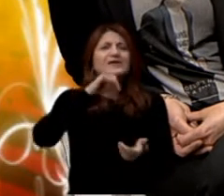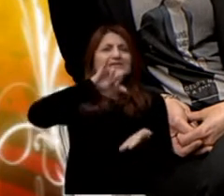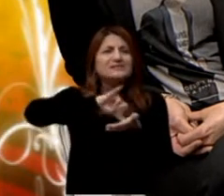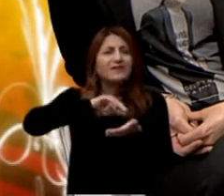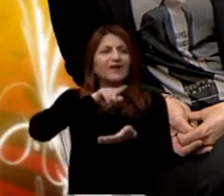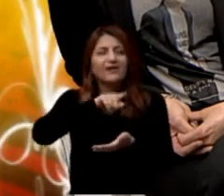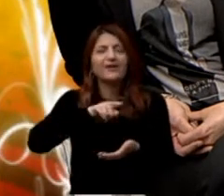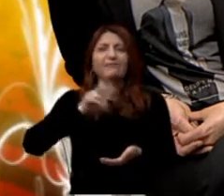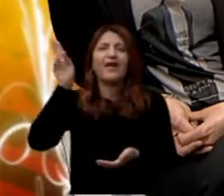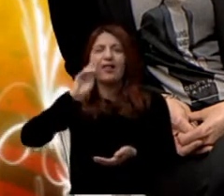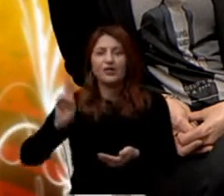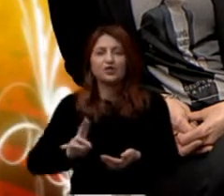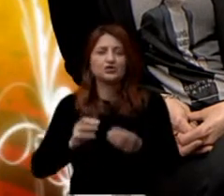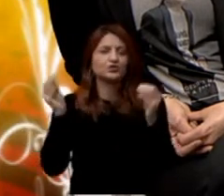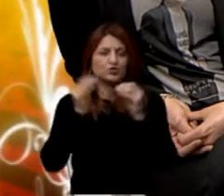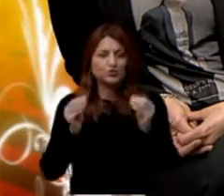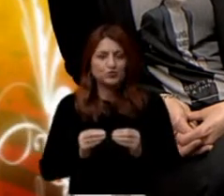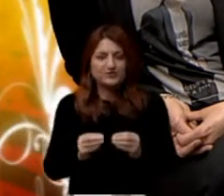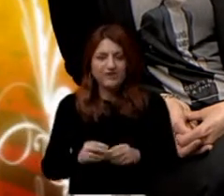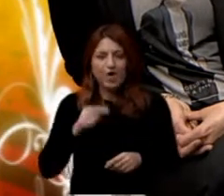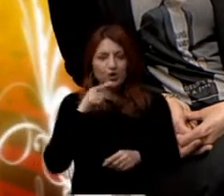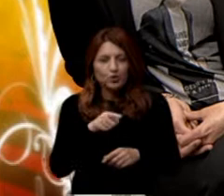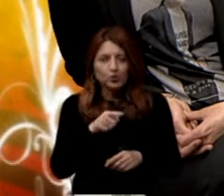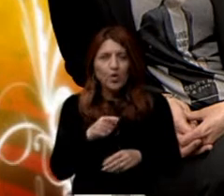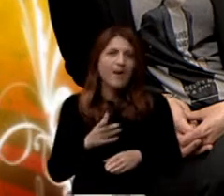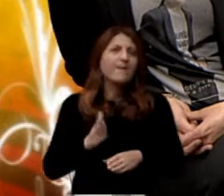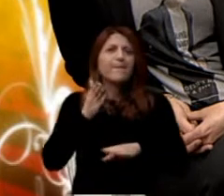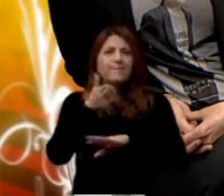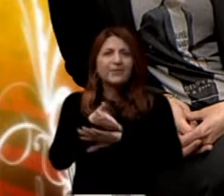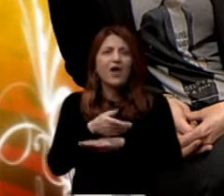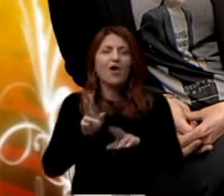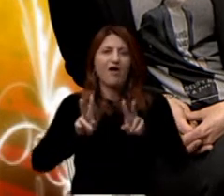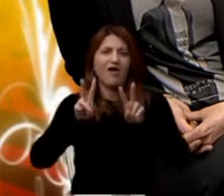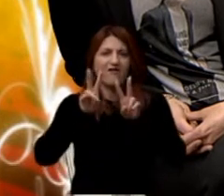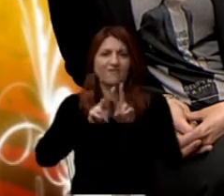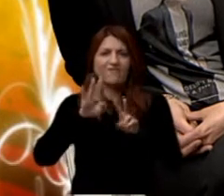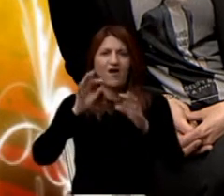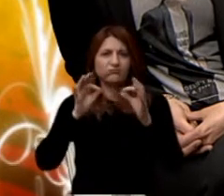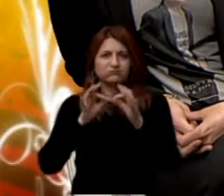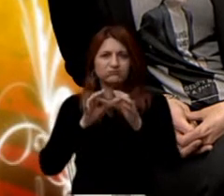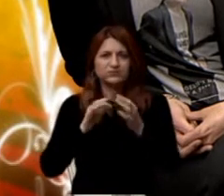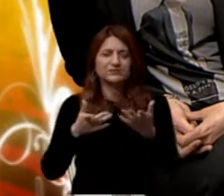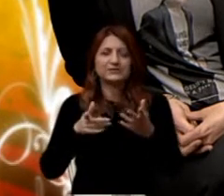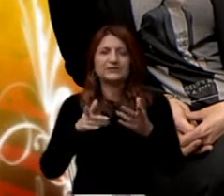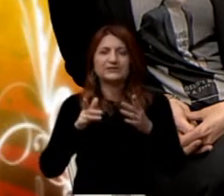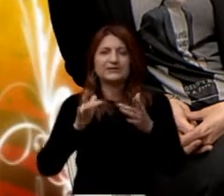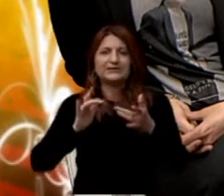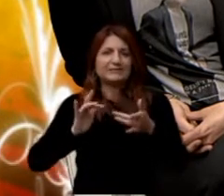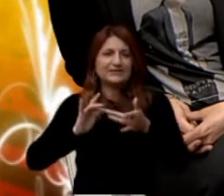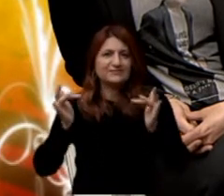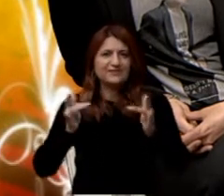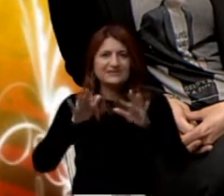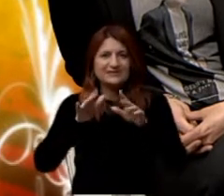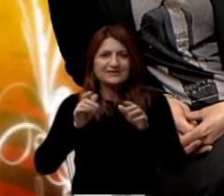centralnog elektroničkog sustava, gdje se praktički putem web servisa, znači dostupno je